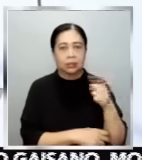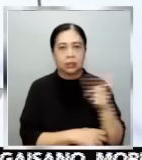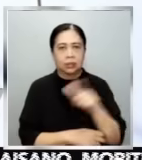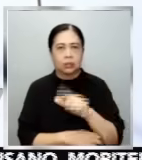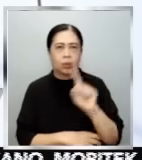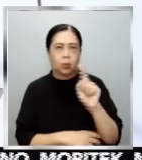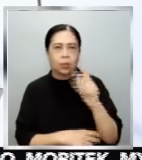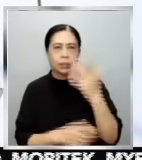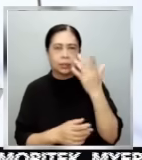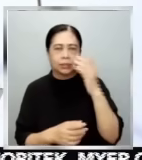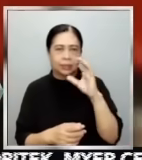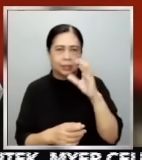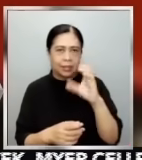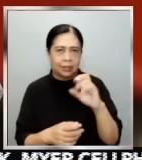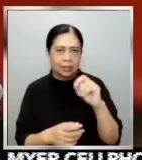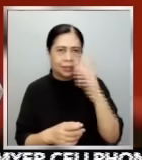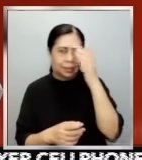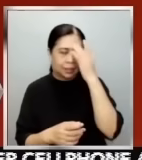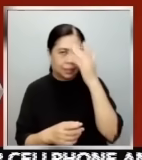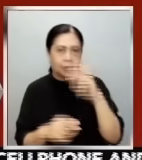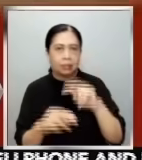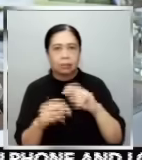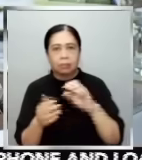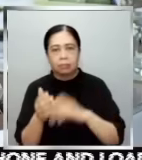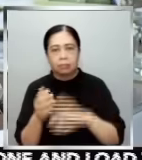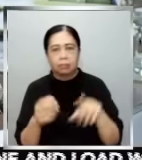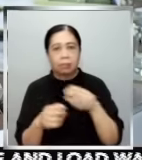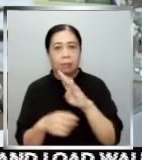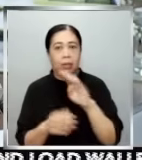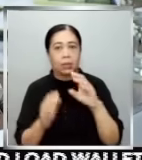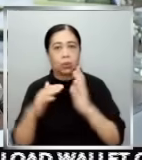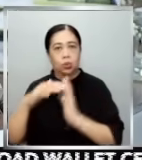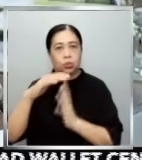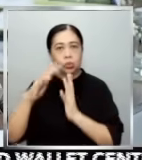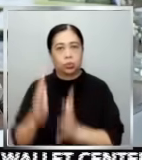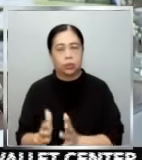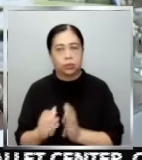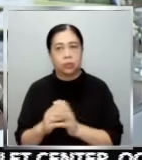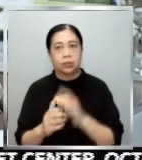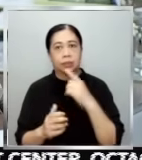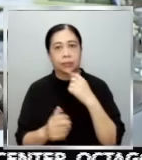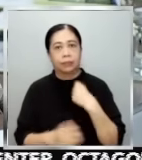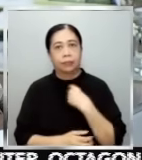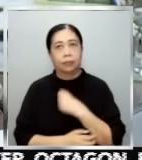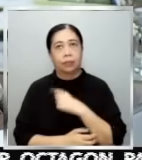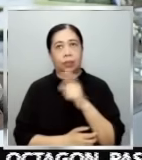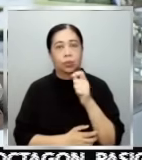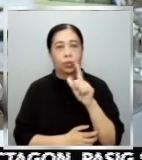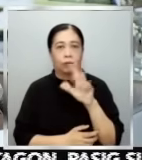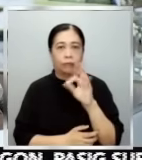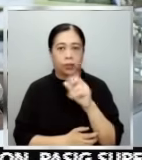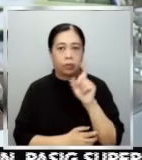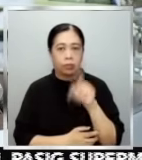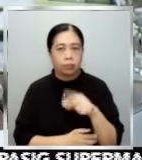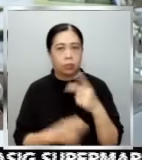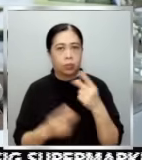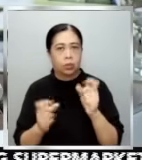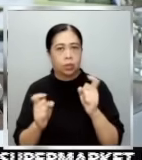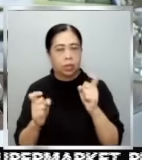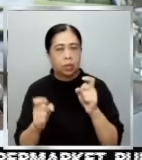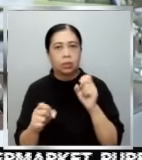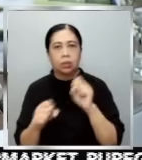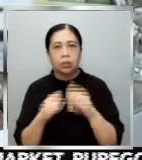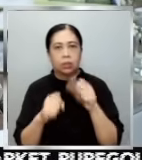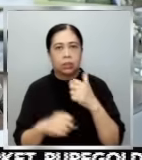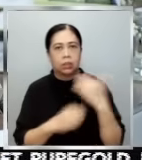kilowatt hour na bawas singil sa bill ng consumers ayon kay senador Tulfo Dapat maipatupad ito agad para hindi na pasanin